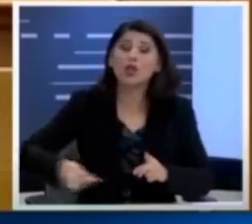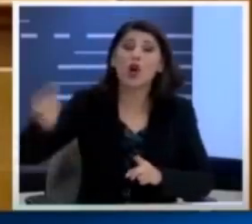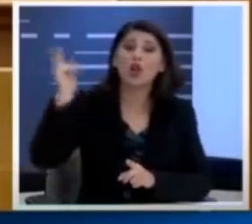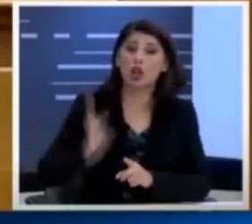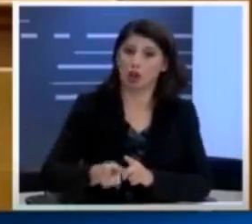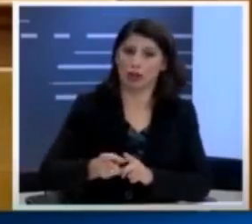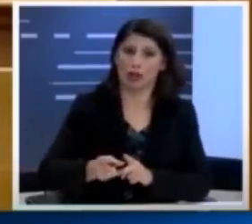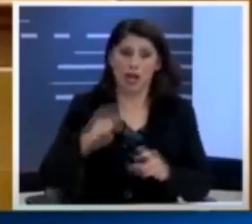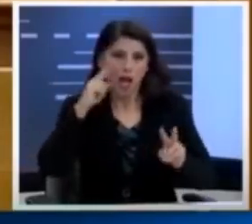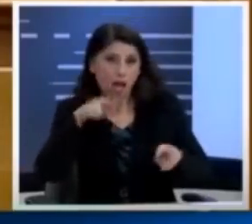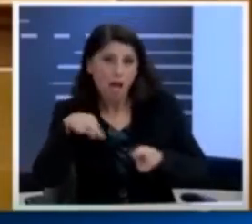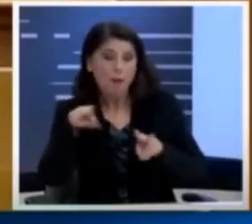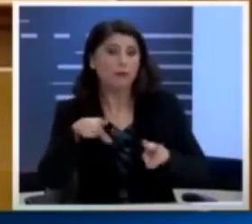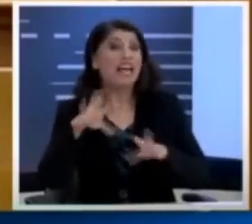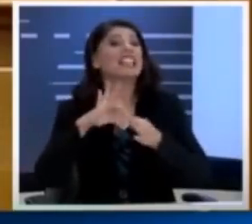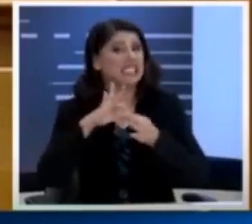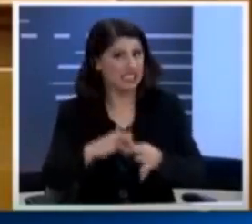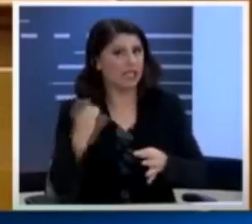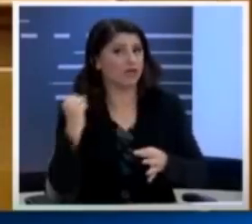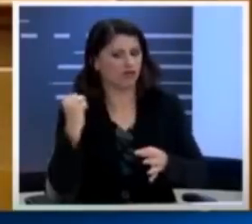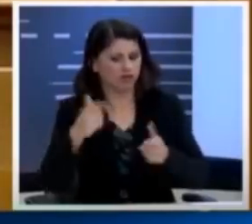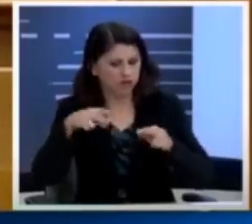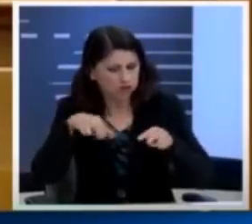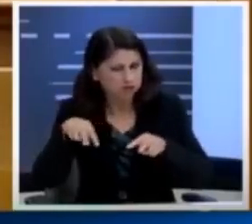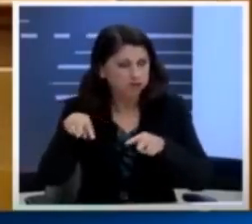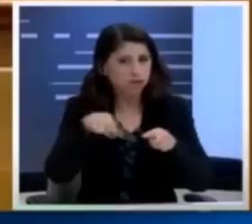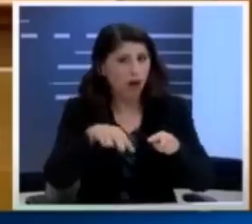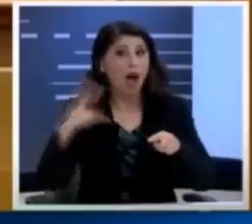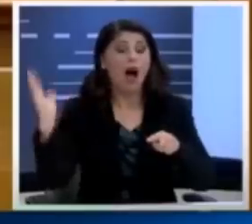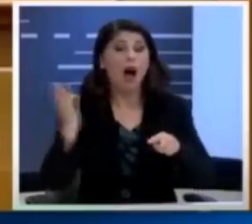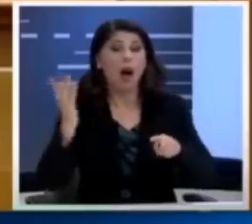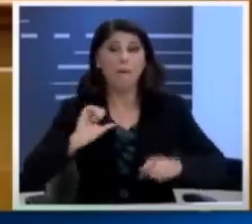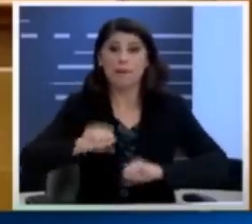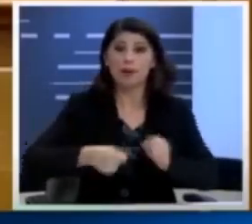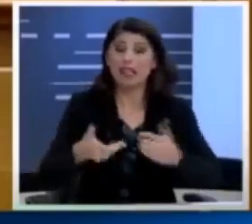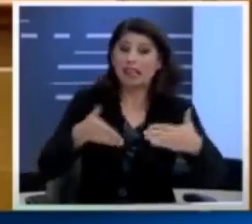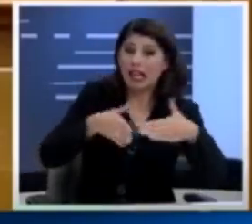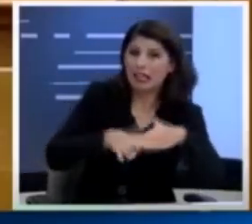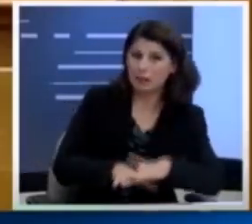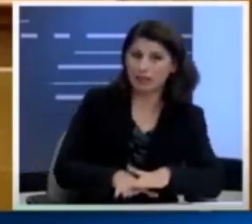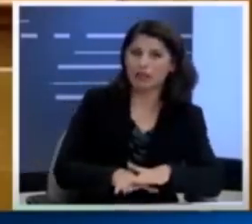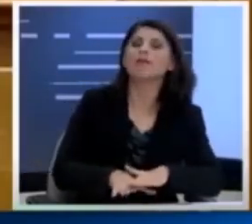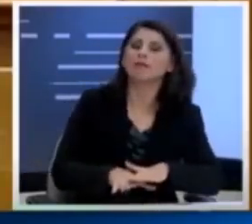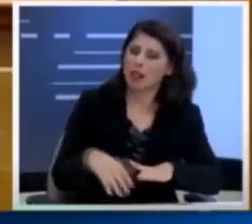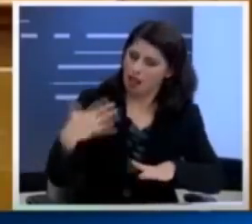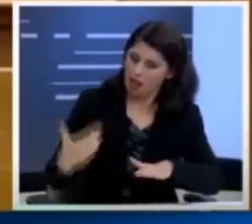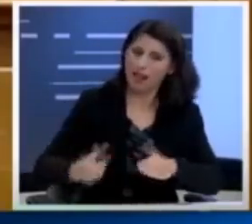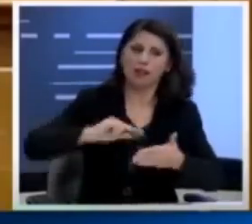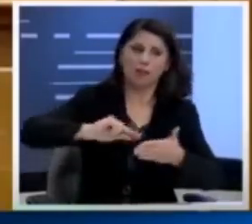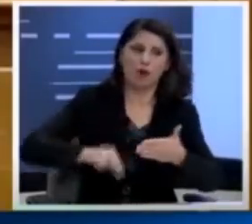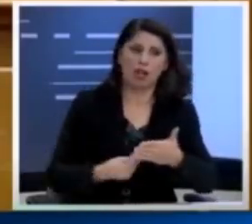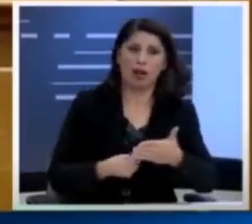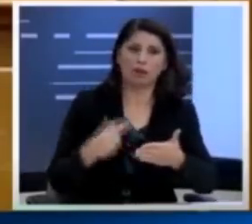χειρότερη. Η εποπτεία συνεχίζει να είναι ενισχυμένη. Και όσο και αν προσπαθείτε να κρύψετε, έχετε